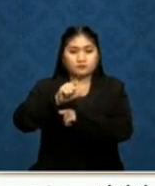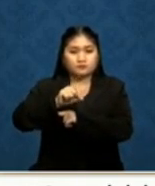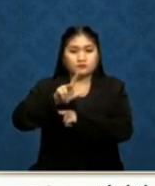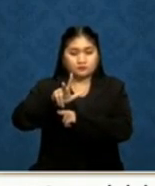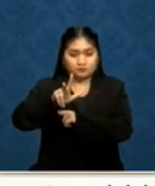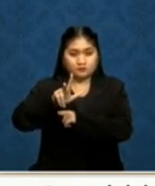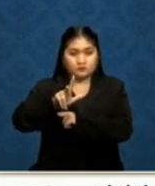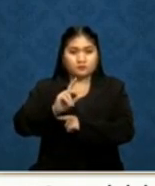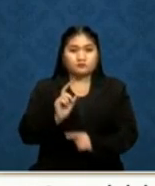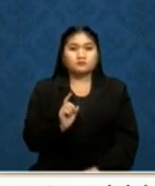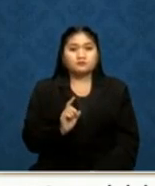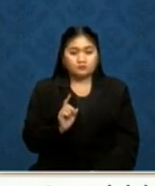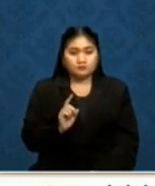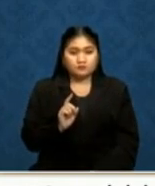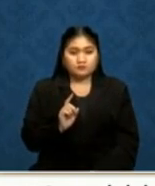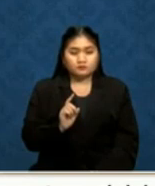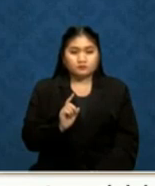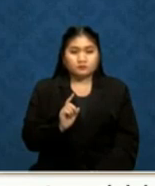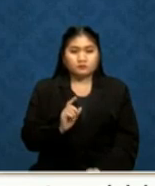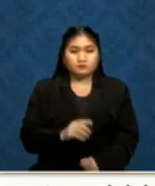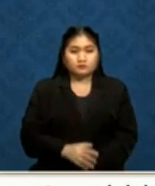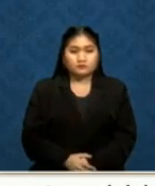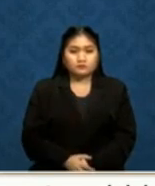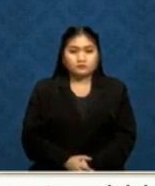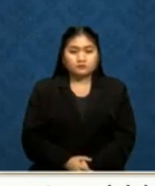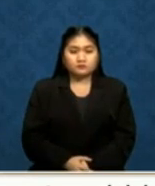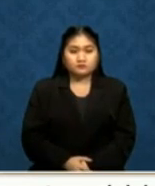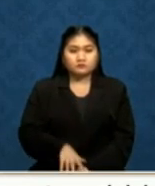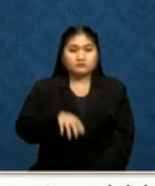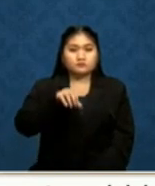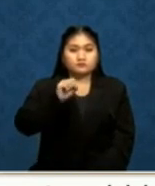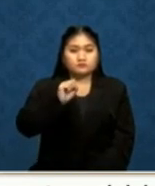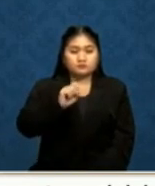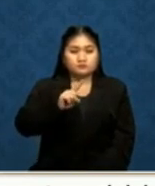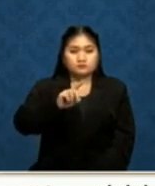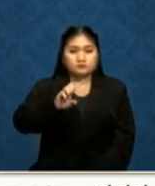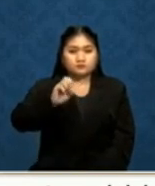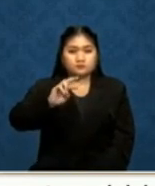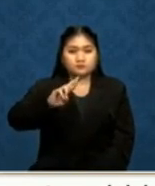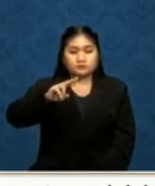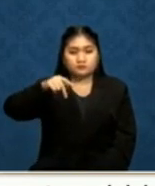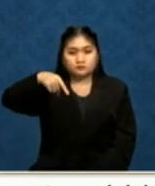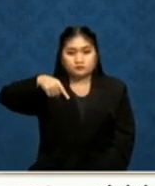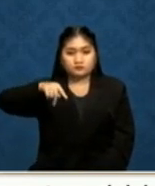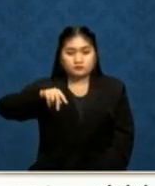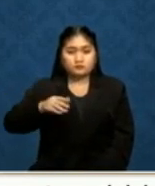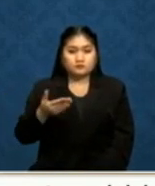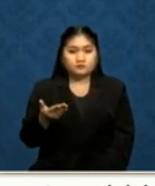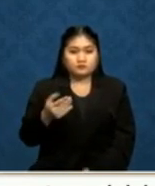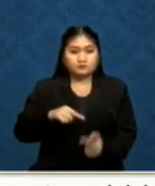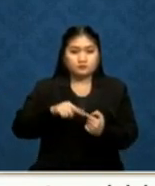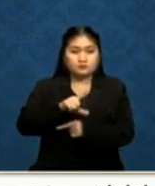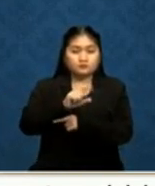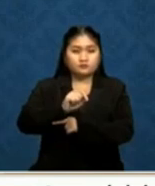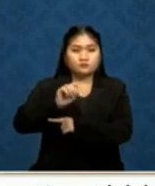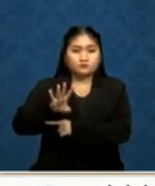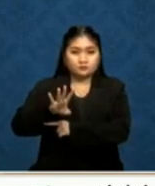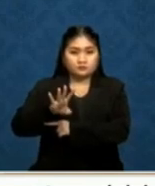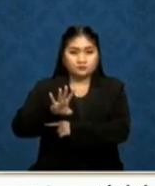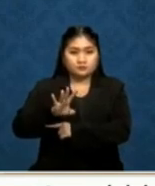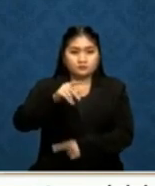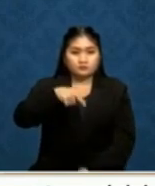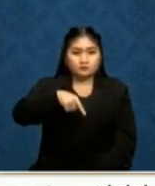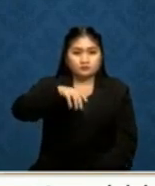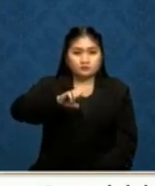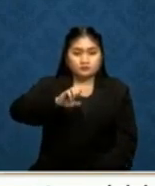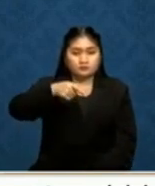ช่วยศาสตราจารย์พันตำรวจเอกหญิงสิพรโกวิทย์24นางสาวพีประภา